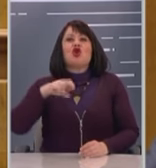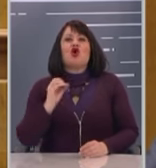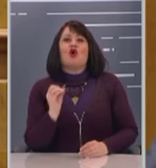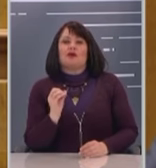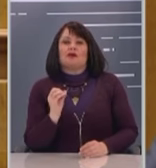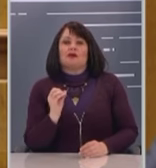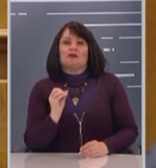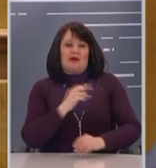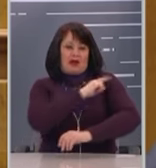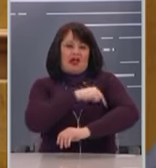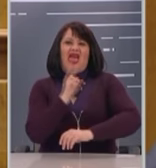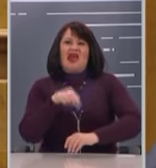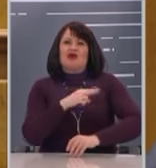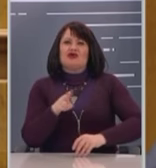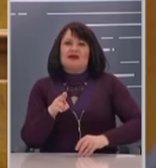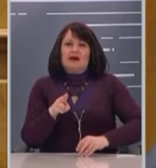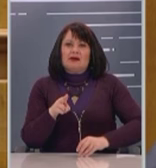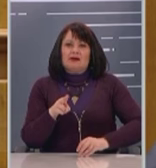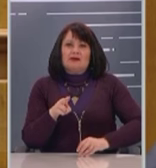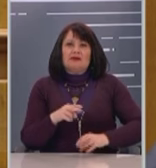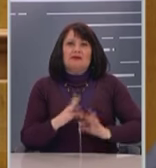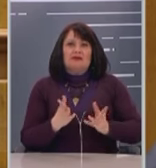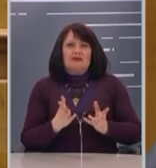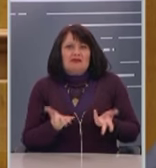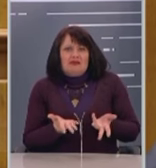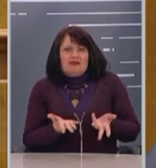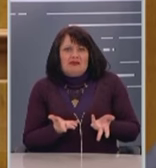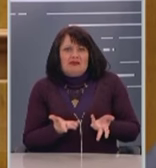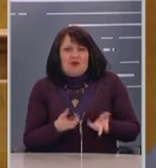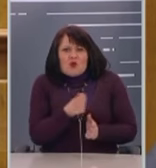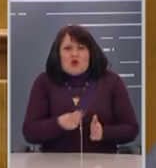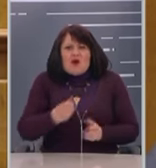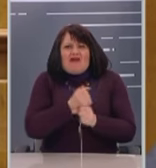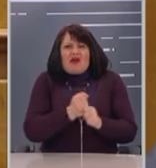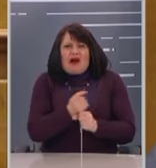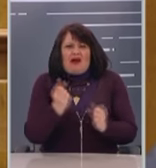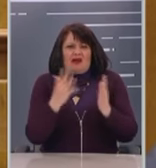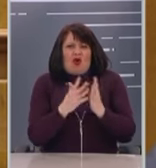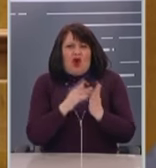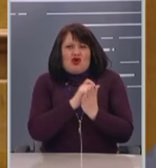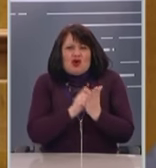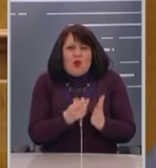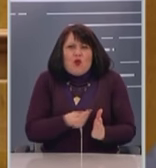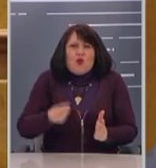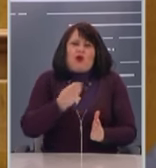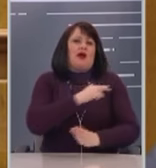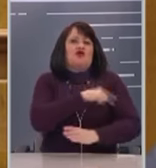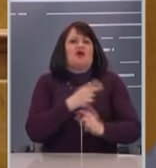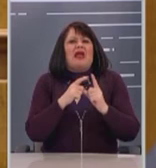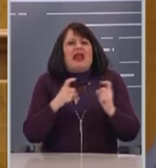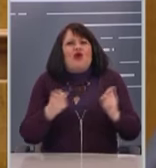χθες για το Ρίκος Ντινάν ή για την εξοργιστική πολιτική υπερτιμολογήσεων στα φάρμακα και στο νοσοκομιακό